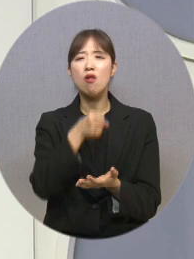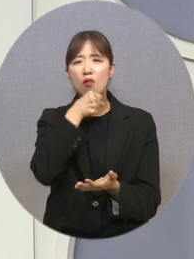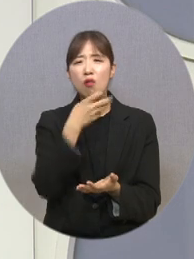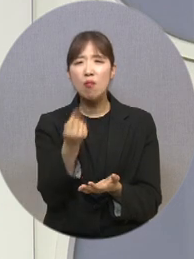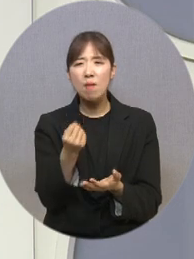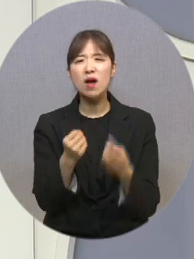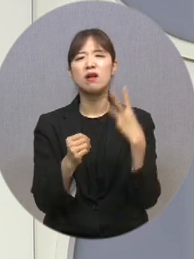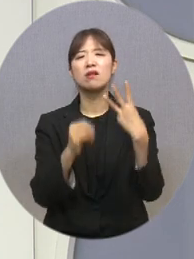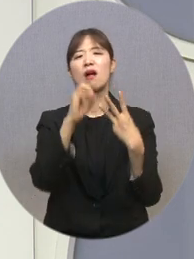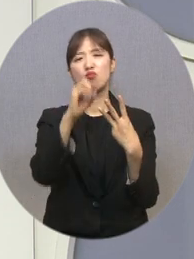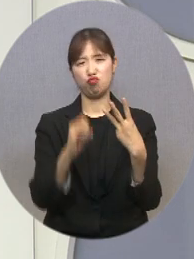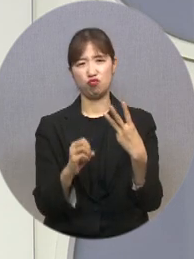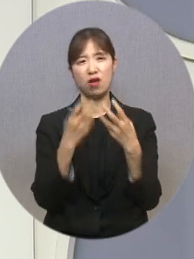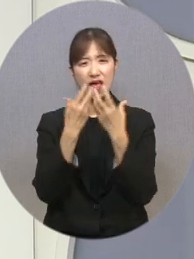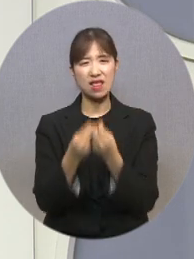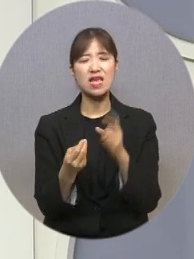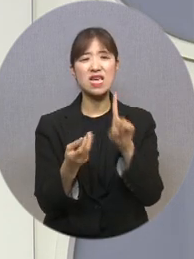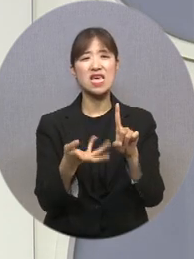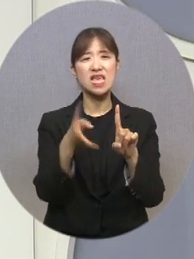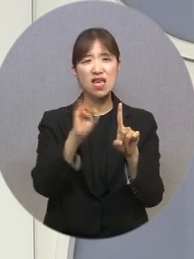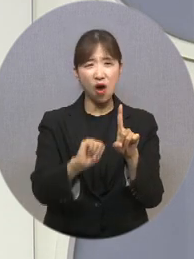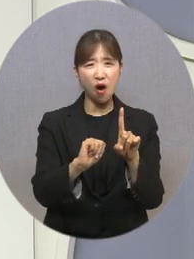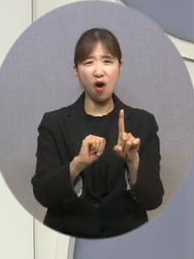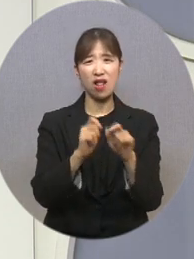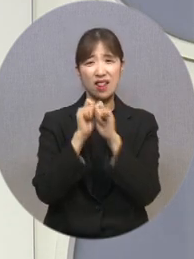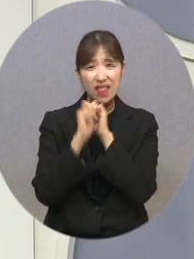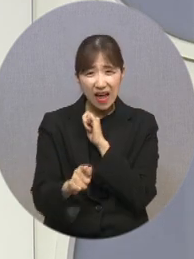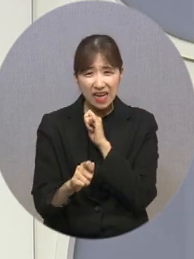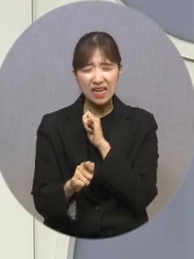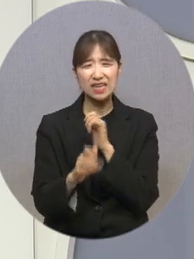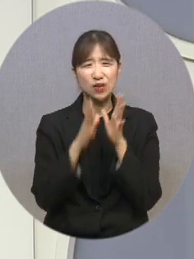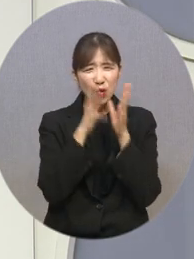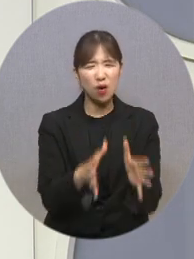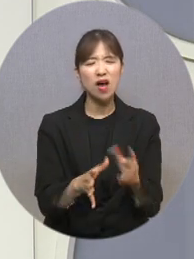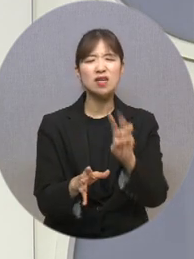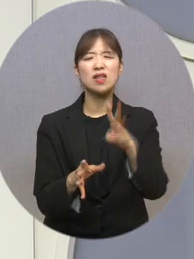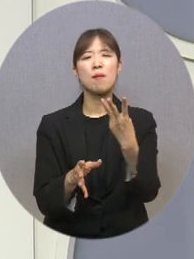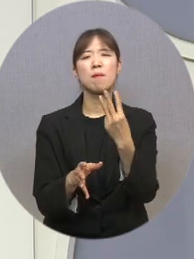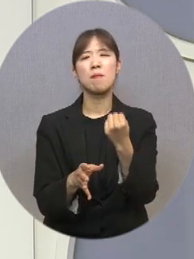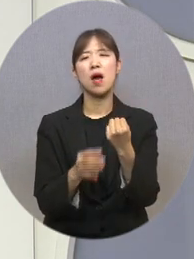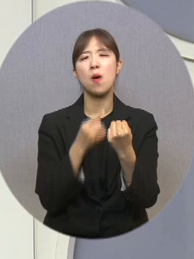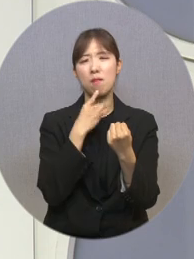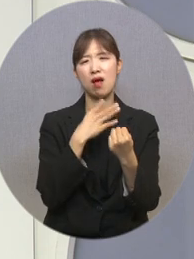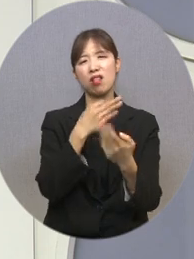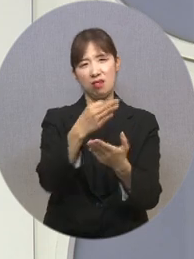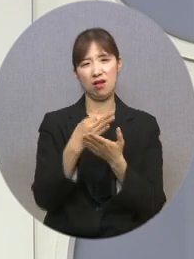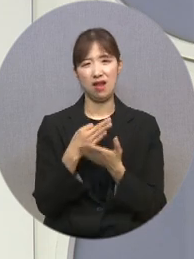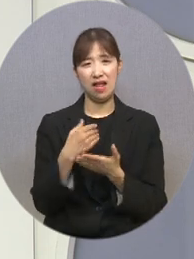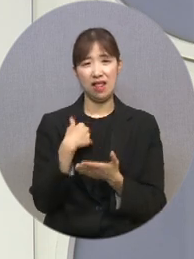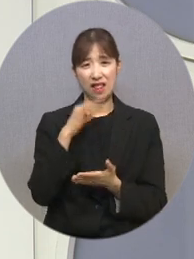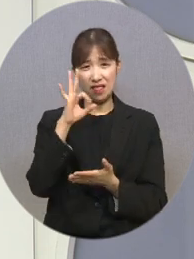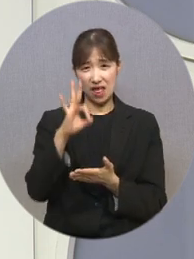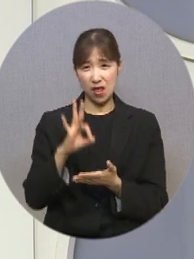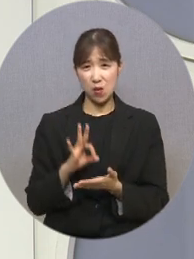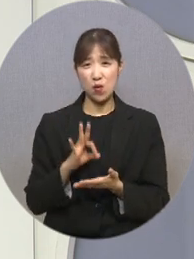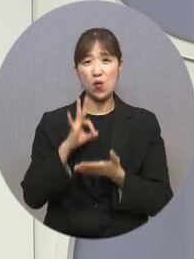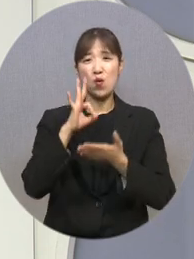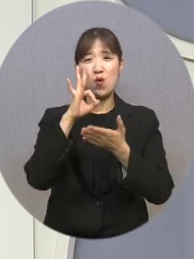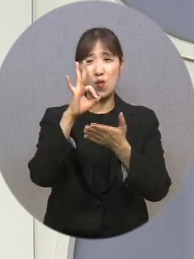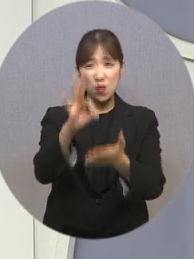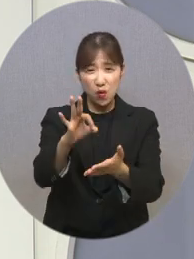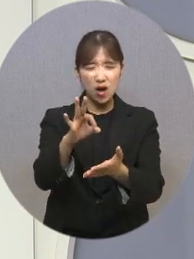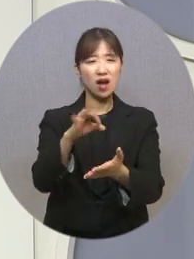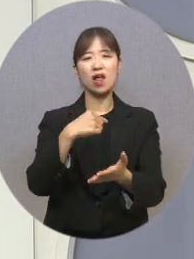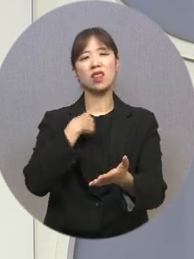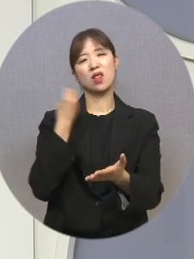아이고, 저 1억 원을 사기 당했다 그러면 300만 원밖에 회수가 안 되거든요. 아. 그래서 내 손을 떠나는 순간 이 돈이 안 들어올 가능성이 높다는